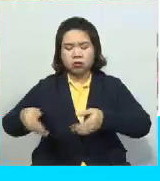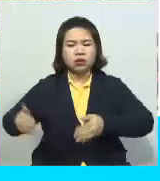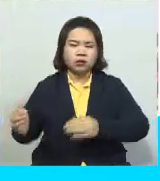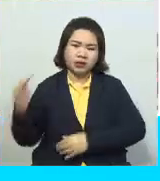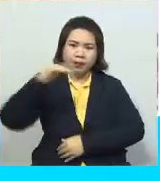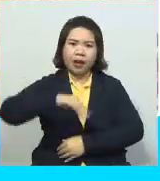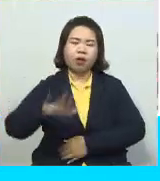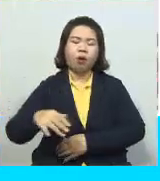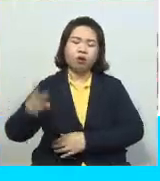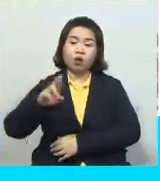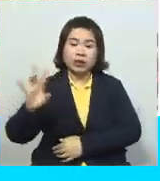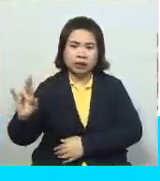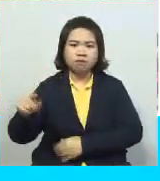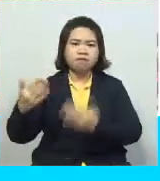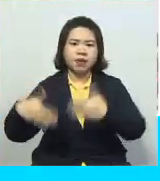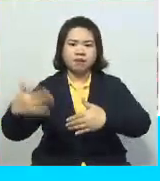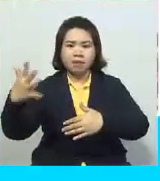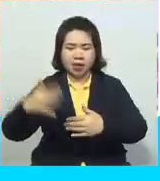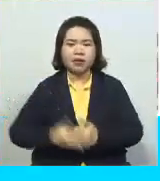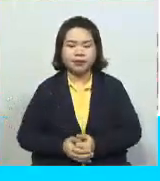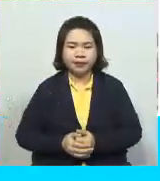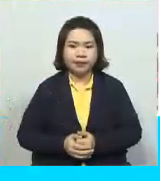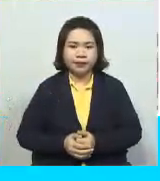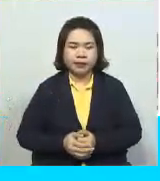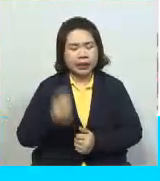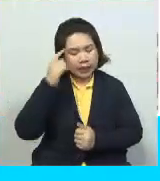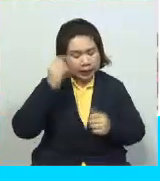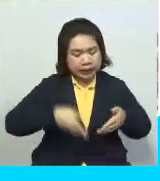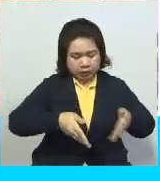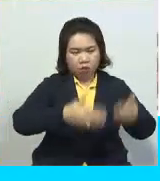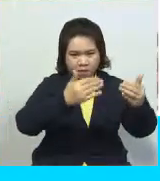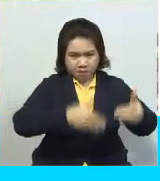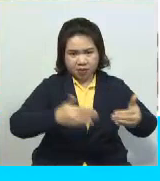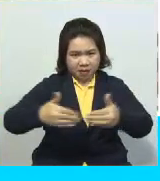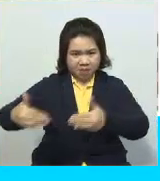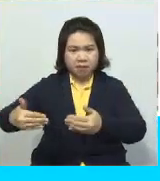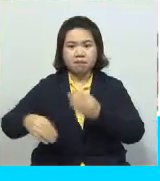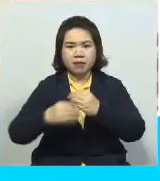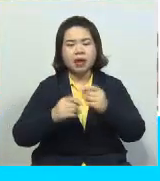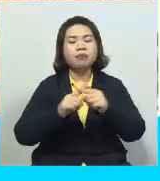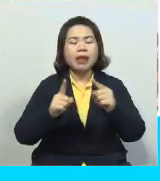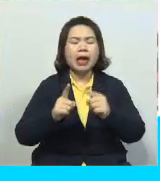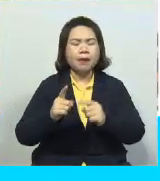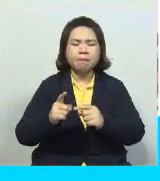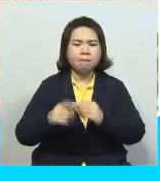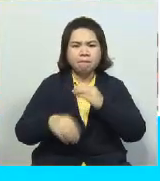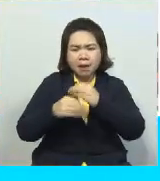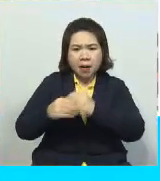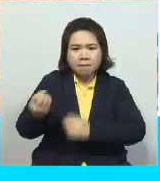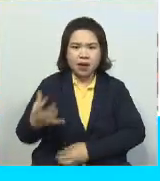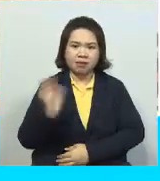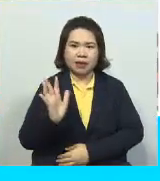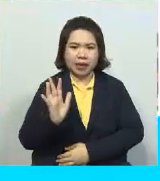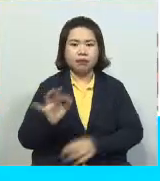เพราะนั้นเส้นทางเนี่ยเราก็จะมีการปิดเพิ่มเติมแต่ว่าก็ไม่มากเพราะฉะนั้นก็จะประชาสัมพันธ์ออกไปพี่น้องประชาชนก็ควรจะต้อง